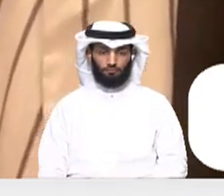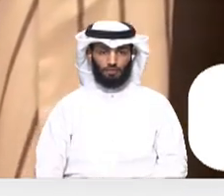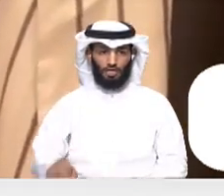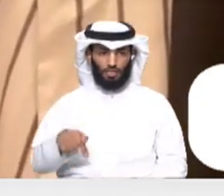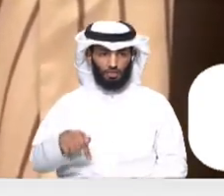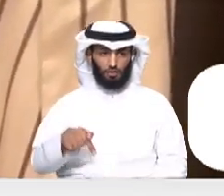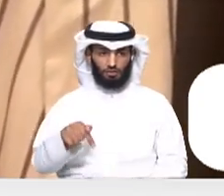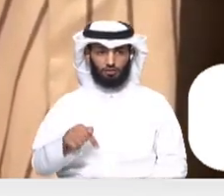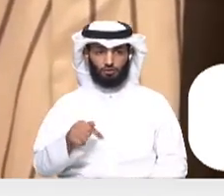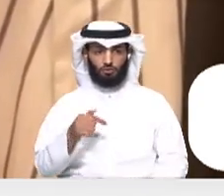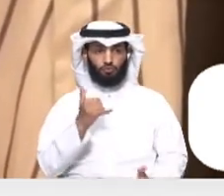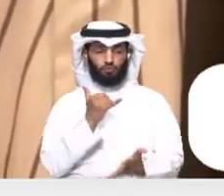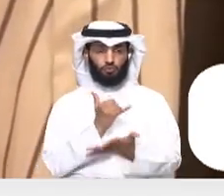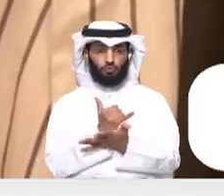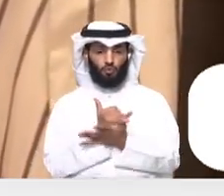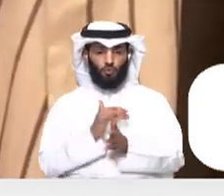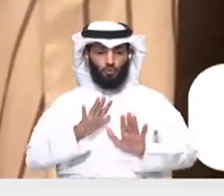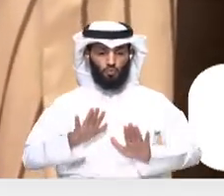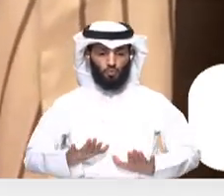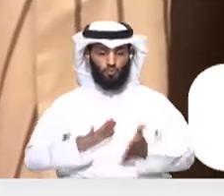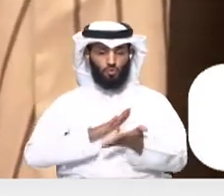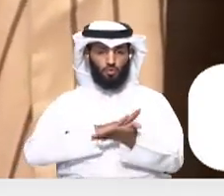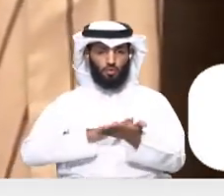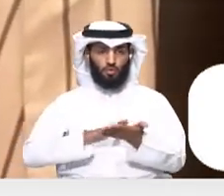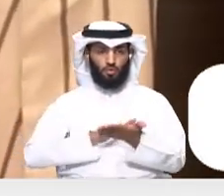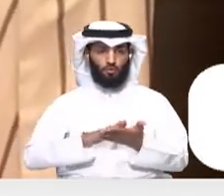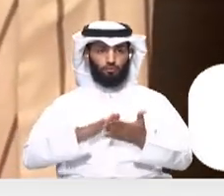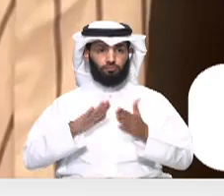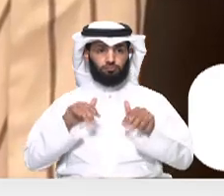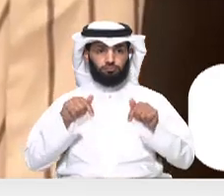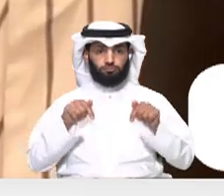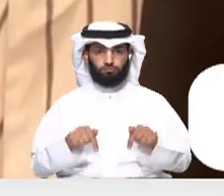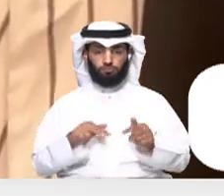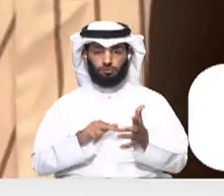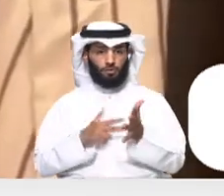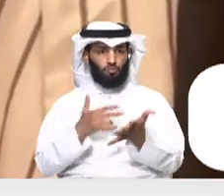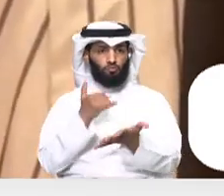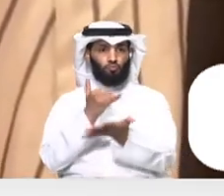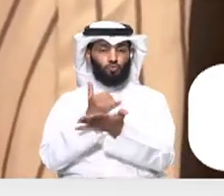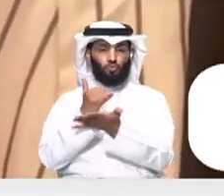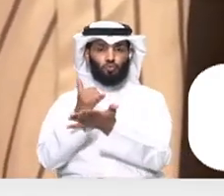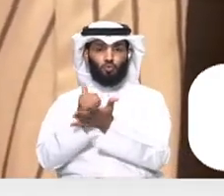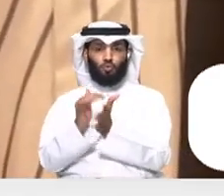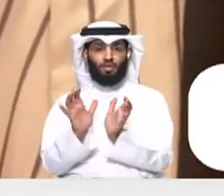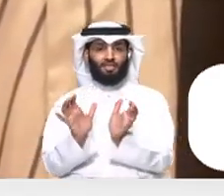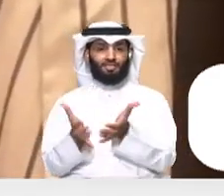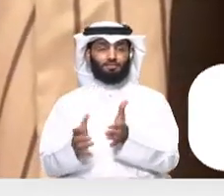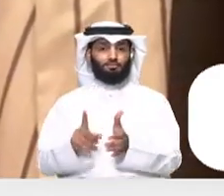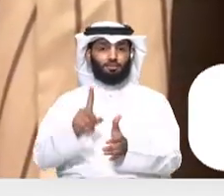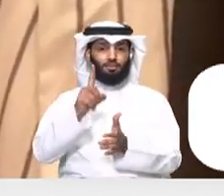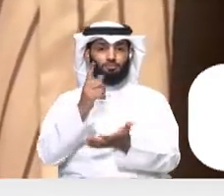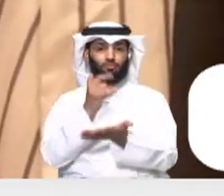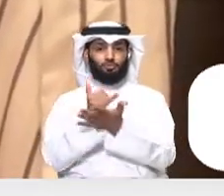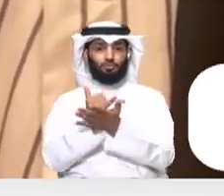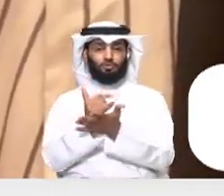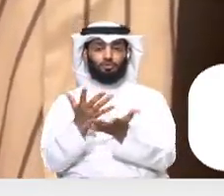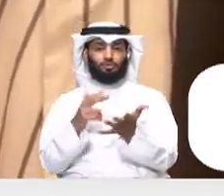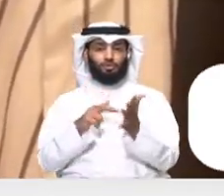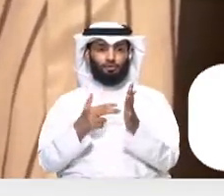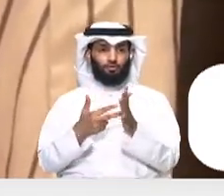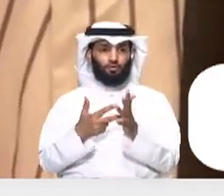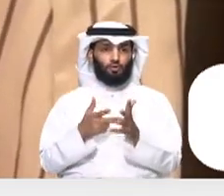الميدانيين الذين بقوا في الميدان والذين لا نعرف تفاصيل أكثر عنهم. فإن الجهة الإسرائيلية قالت أنها استهدفت